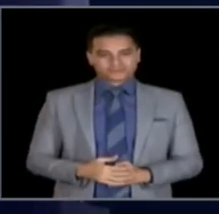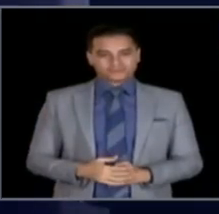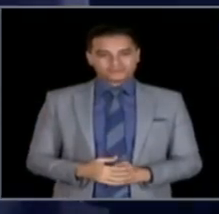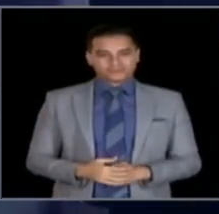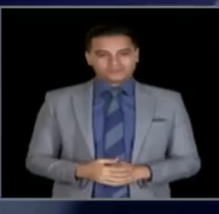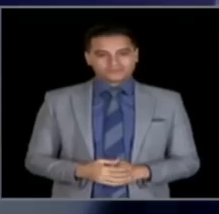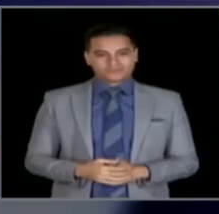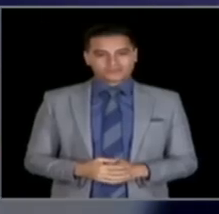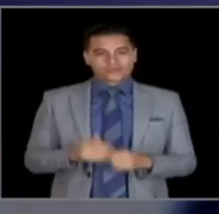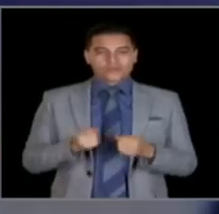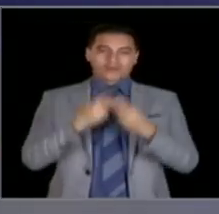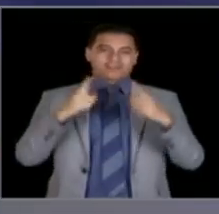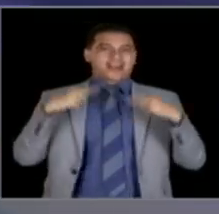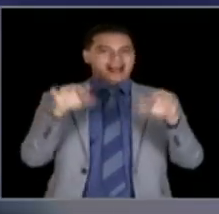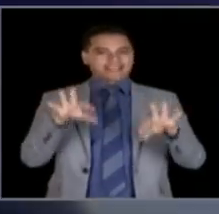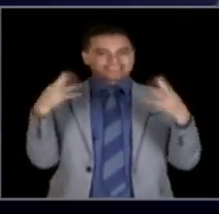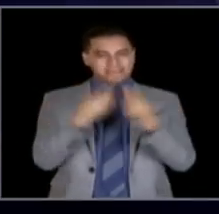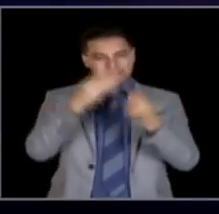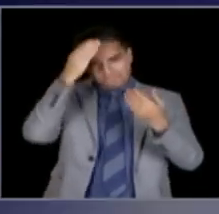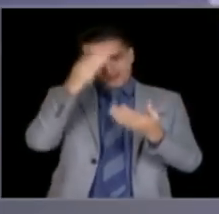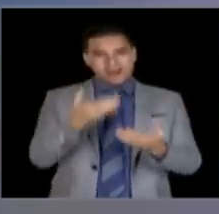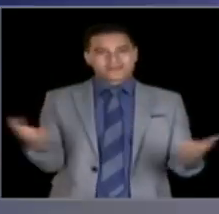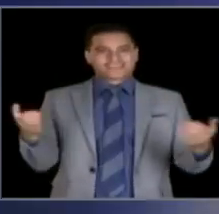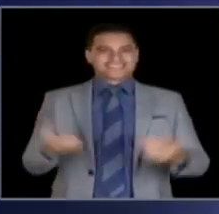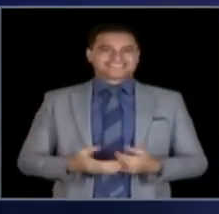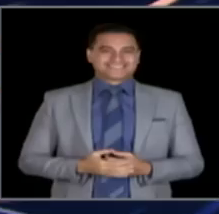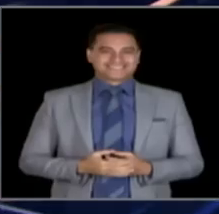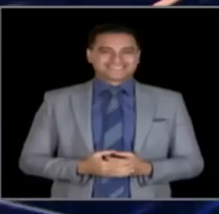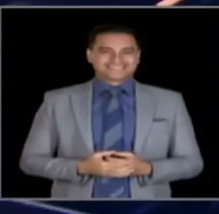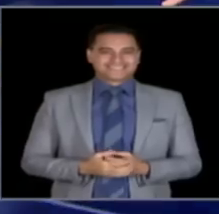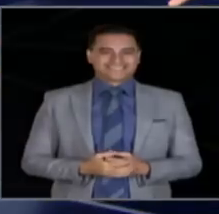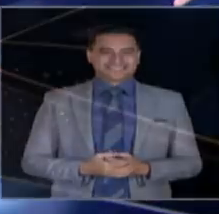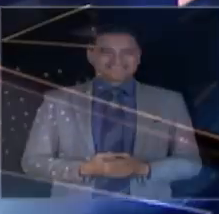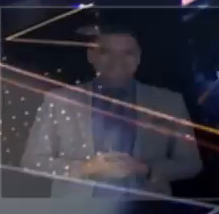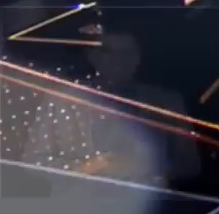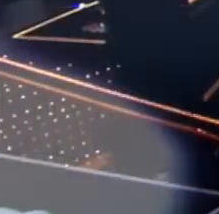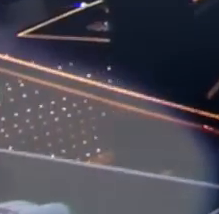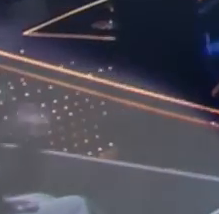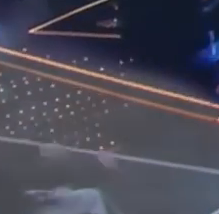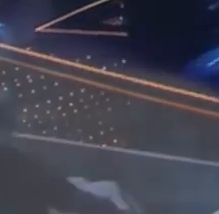ولا اللقاء وحلقة جديدة مع العباقرة.